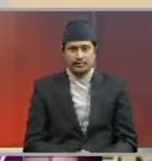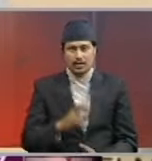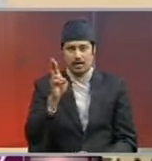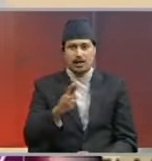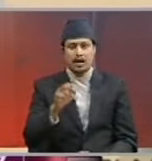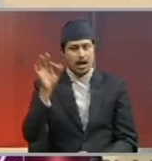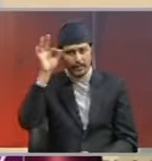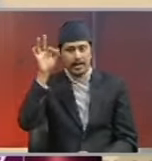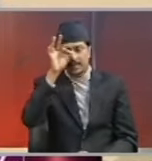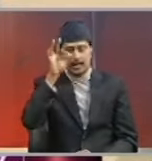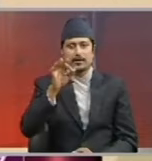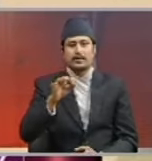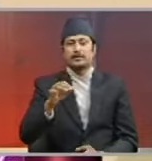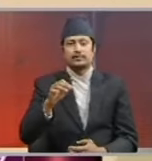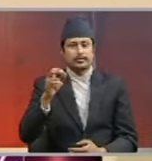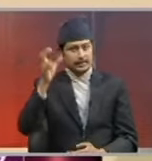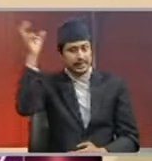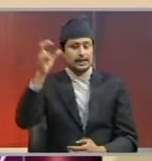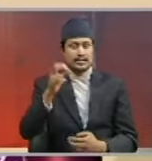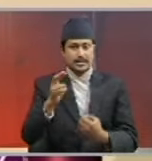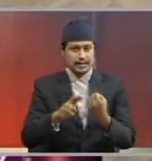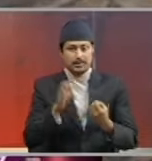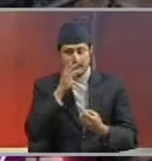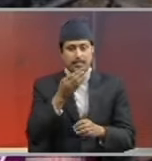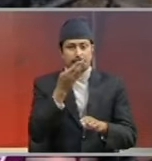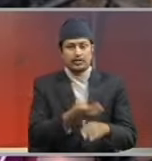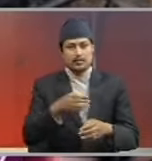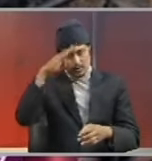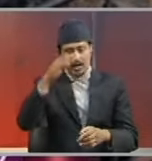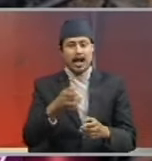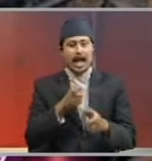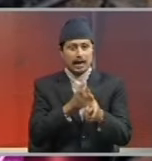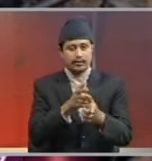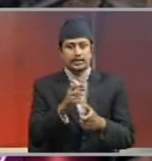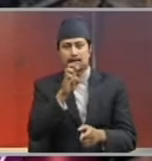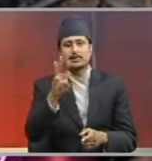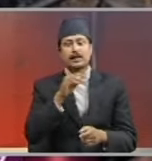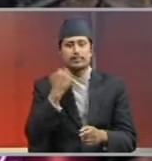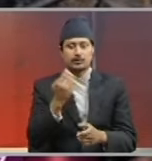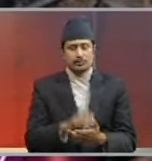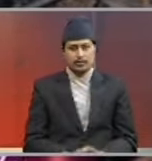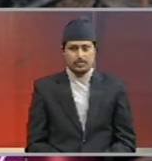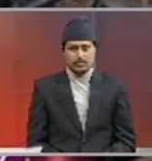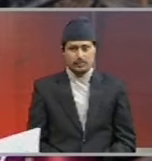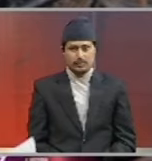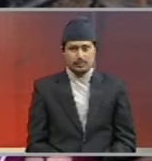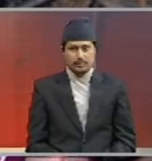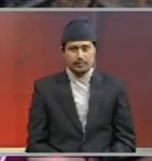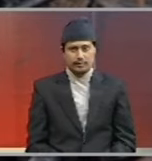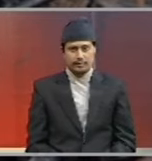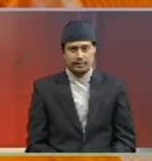र अफगानिस्तानको हेलमन्दमा विद्रोही समूहद्वारा प्रहरीमाथि आक्रमण कम्तीमा 13 जनाको मृत्यु